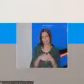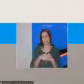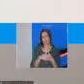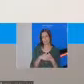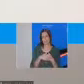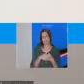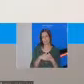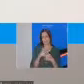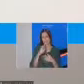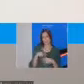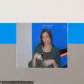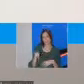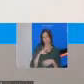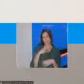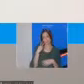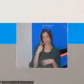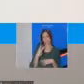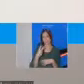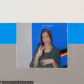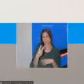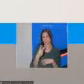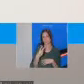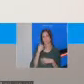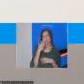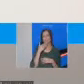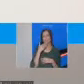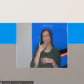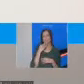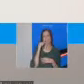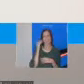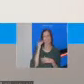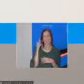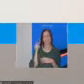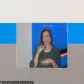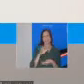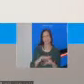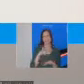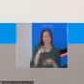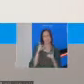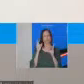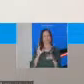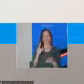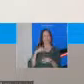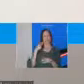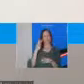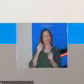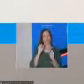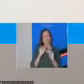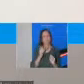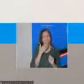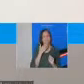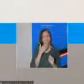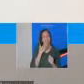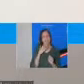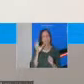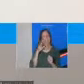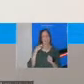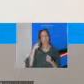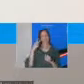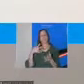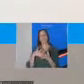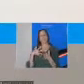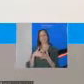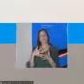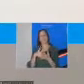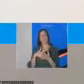של דבר. ואנחנו רואים שהיהודים אמריקאים מרגישים שהם יכולים להיות, לתמוך בישראל, אבל גם